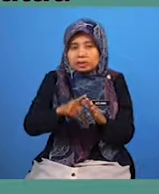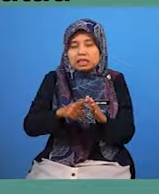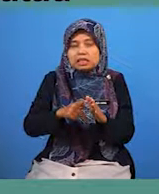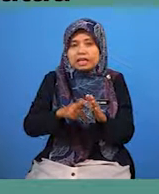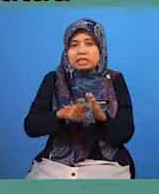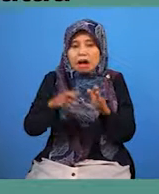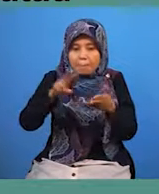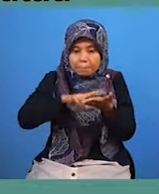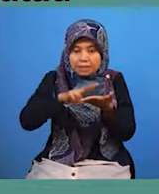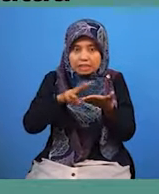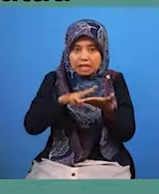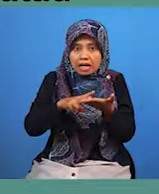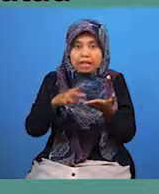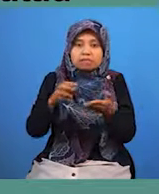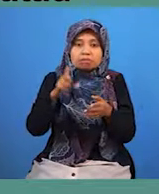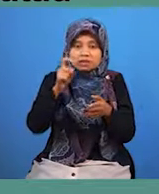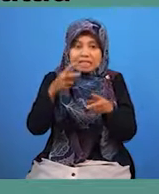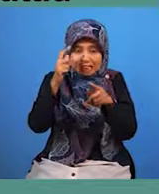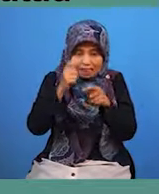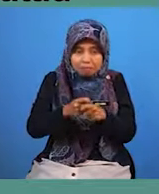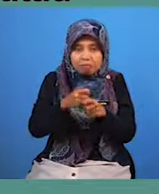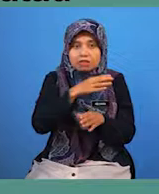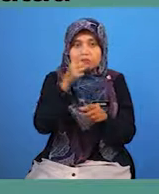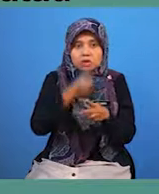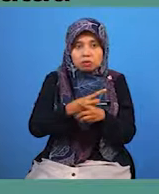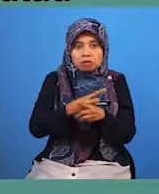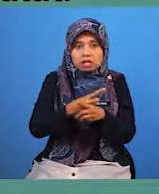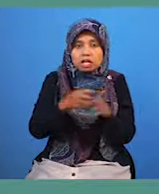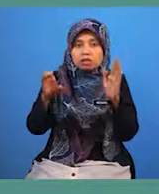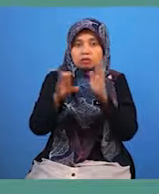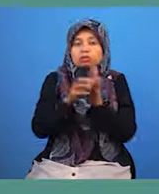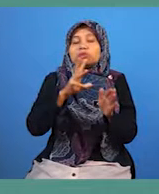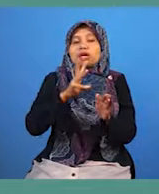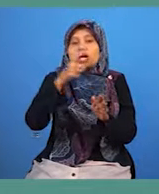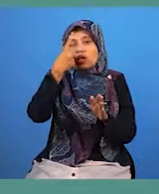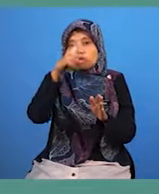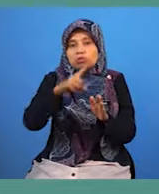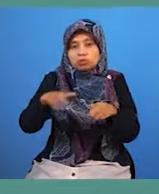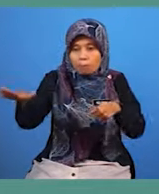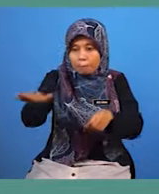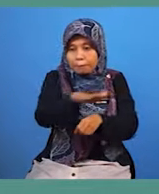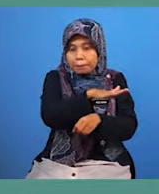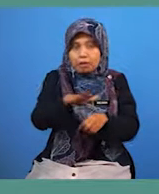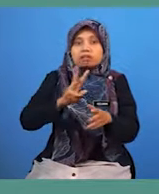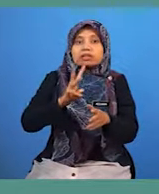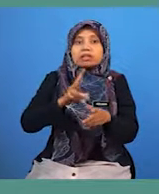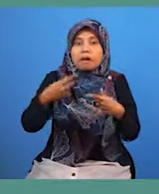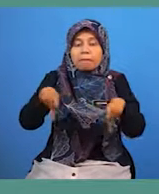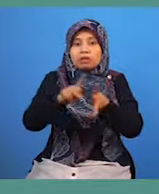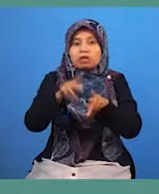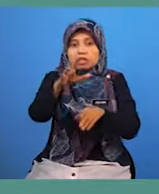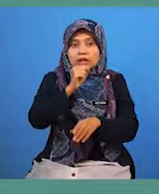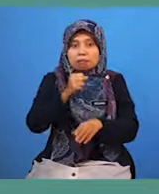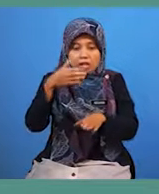kadar bacaan yang kita dapat adalah tepat. Sampel air untuk air permukaan perlulah